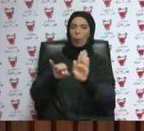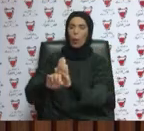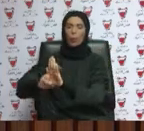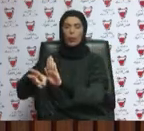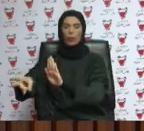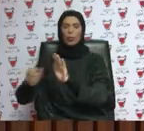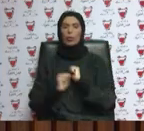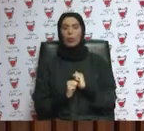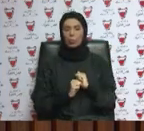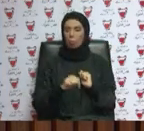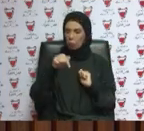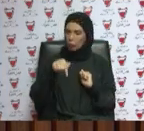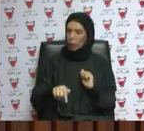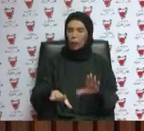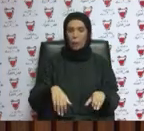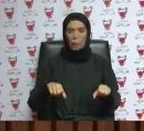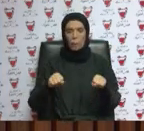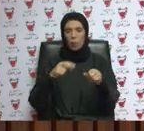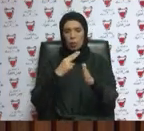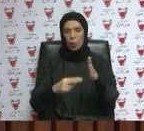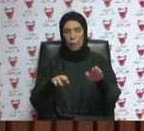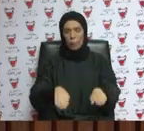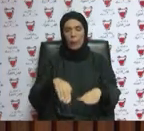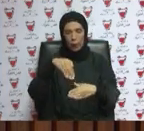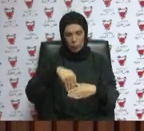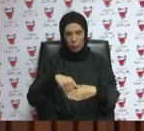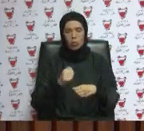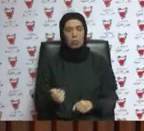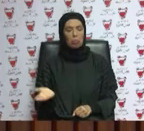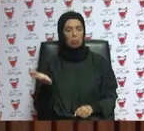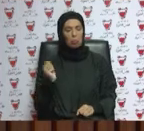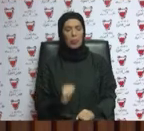القانون بالصورة التي انتهى إليها قرار مجلس النواب الموقر،